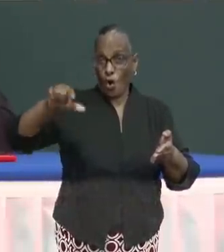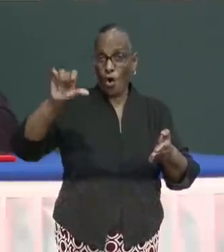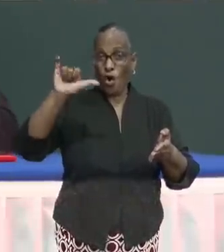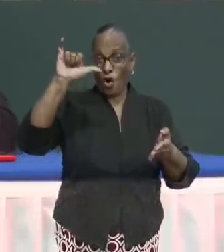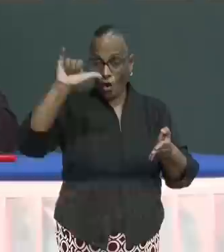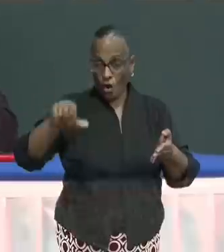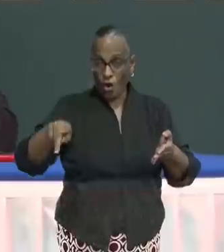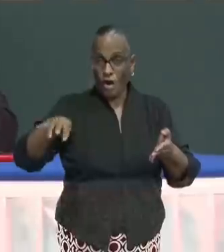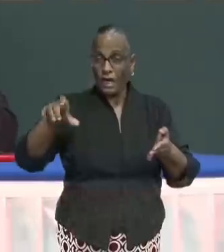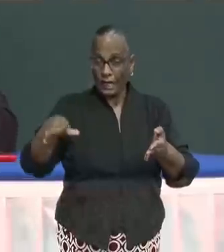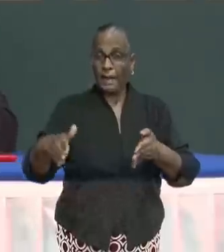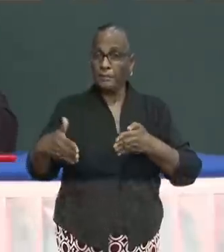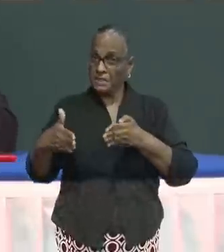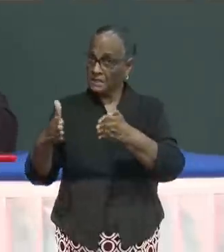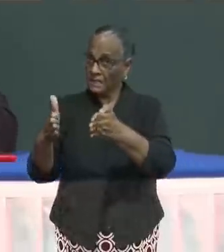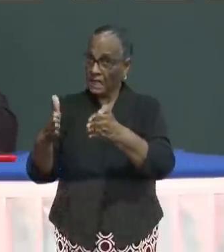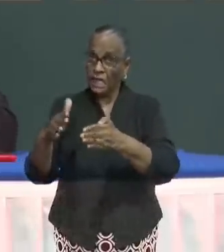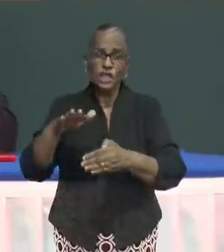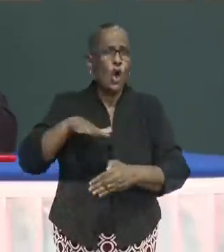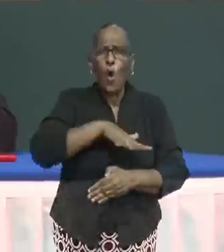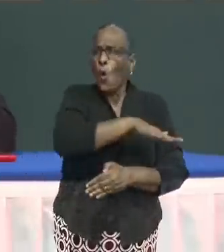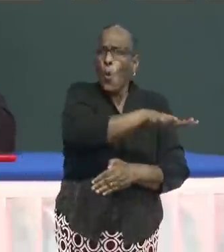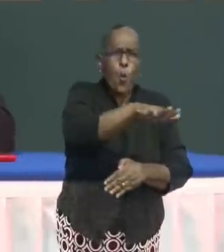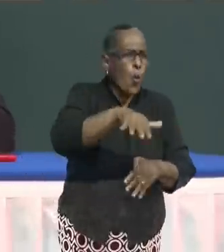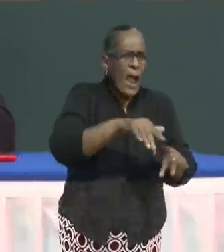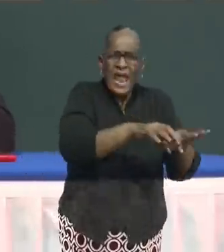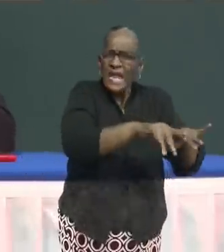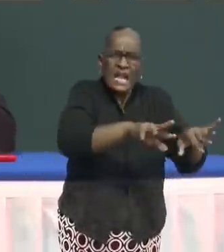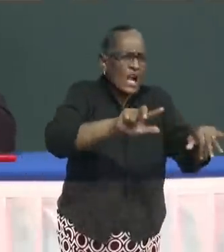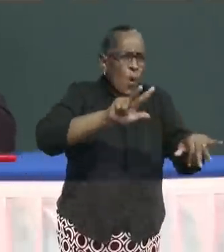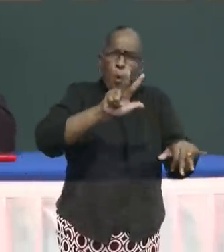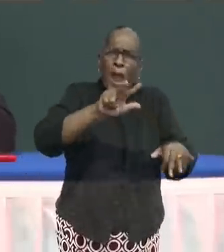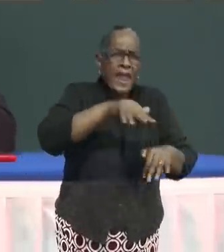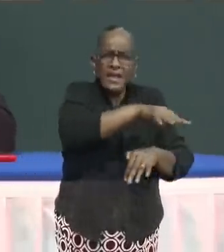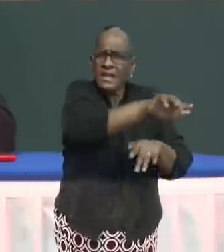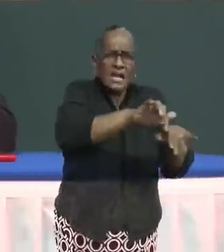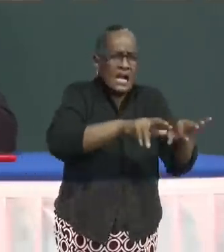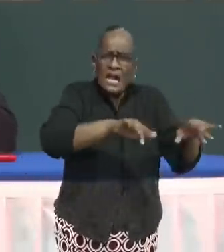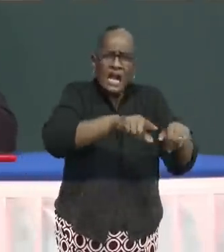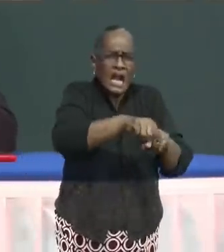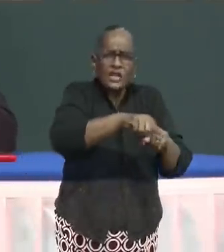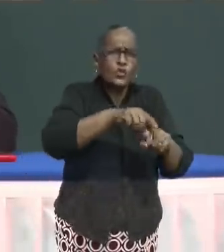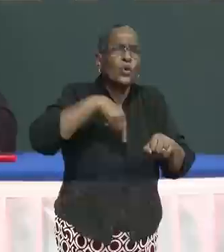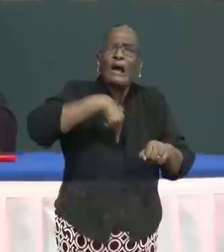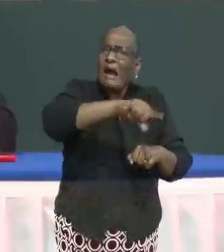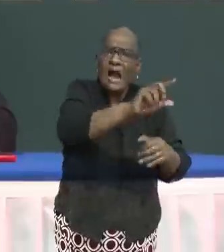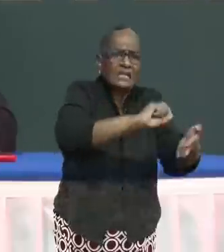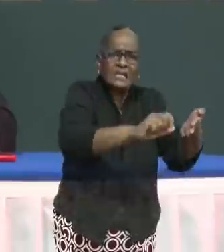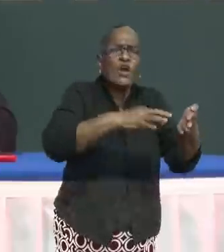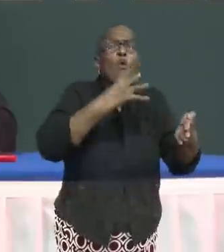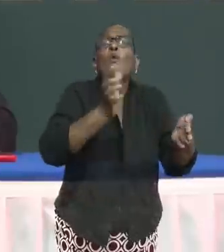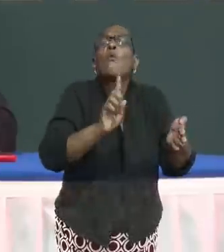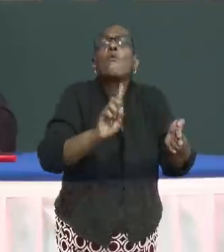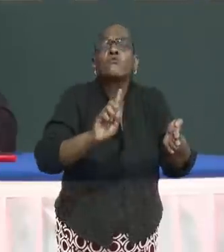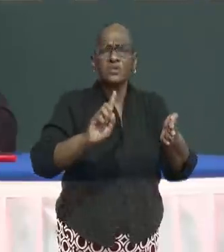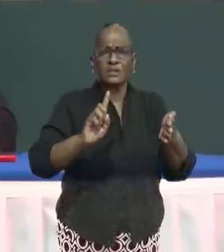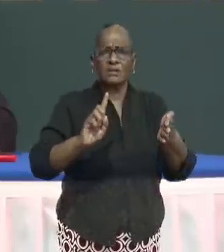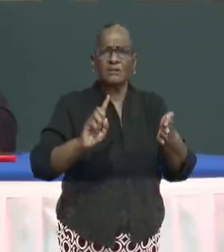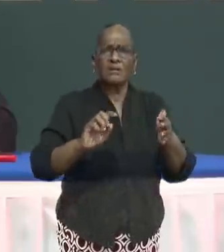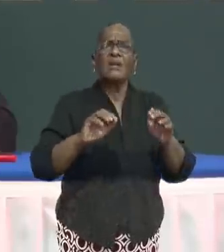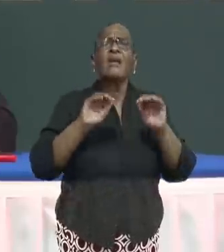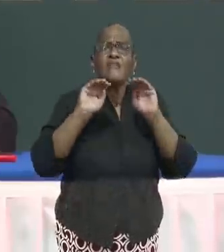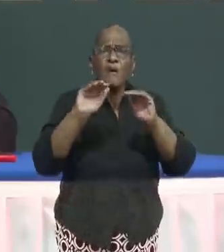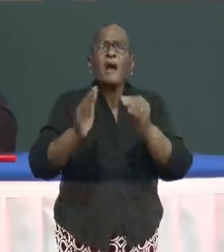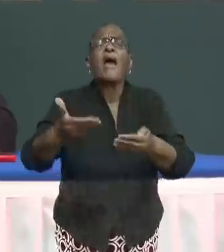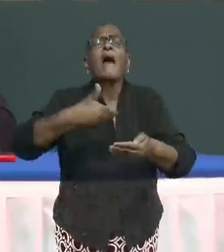niet naar de wijkkantoren om te registreren. We hebben informatie dat we onderzoek de dat